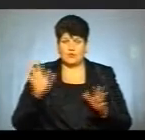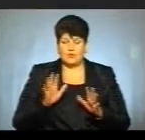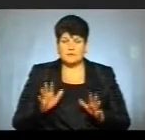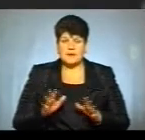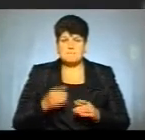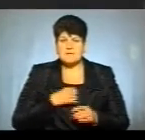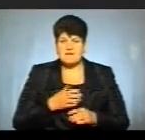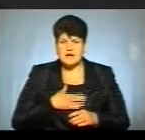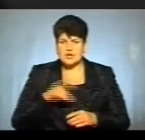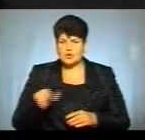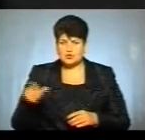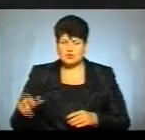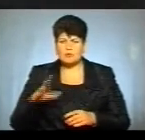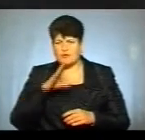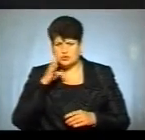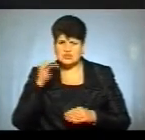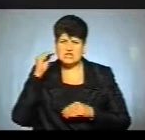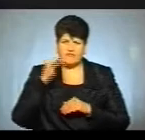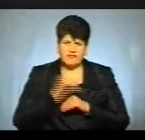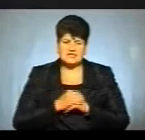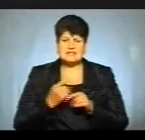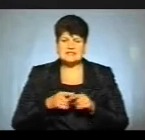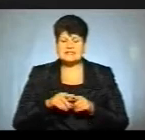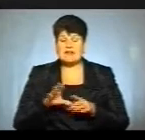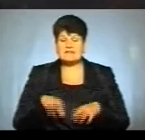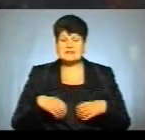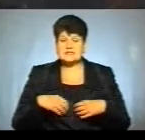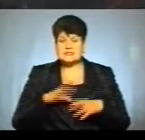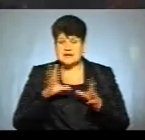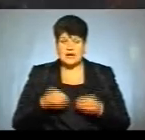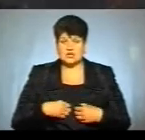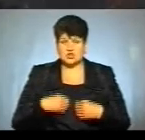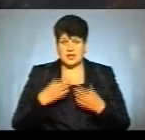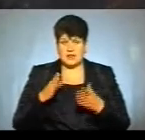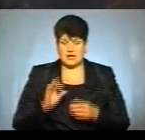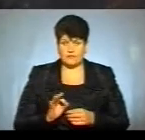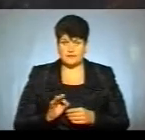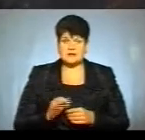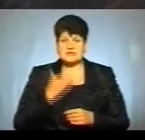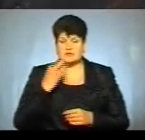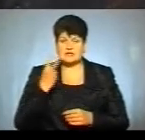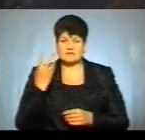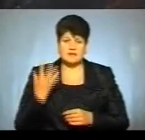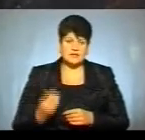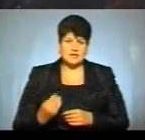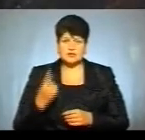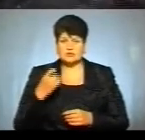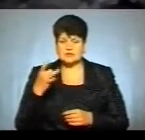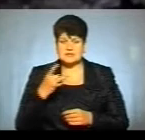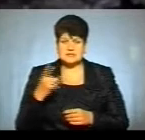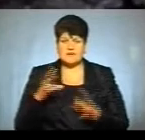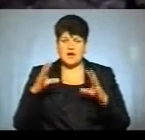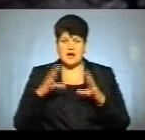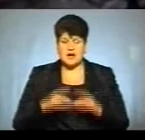особи постійно. Причому і вночі, і ввечері. Це взагалі жахливо, звичайно. За останні два дні рятувальники близько сотні разів гасили